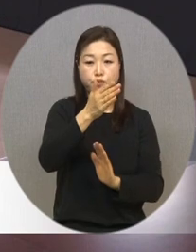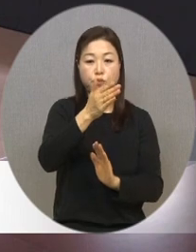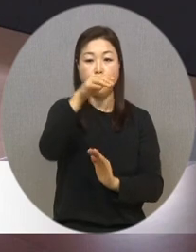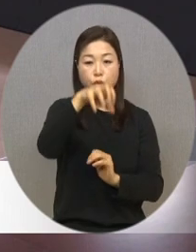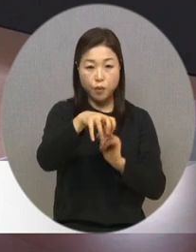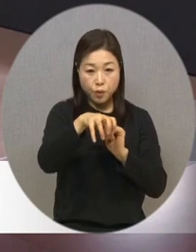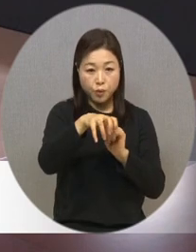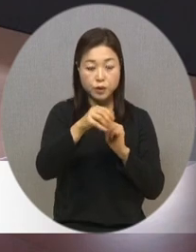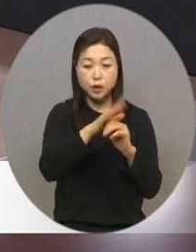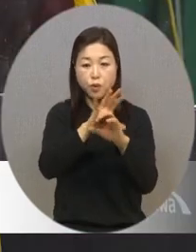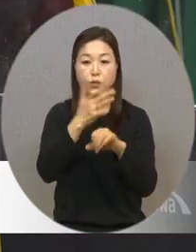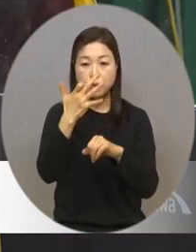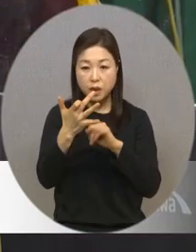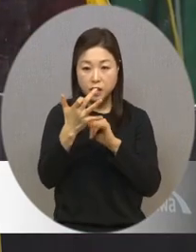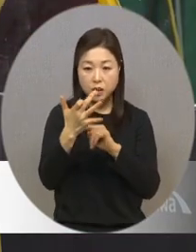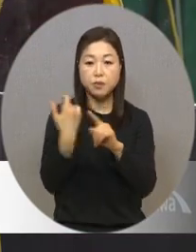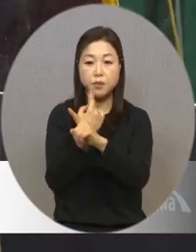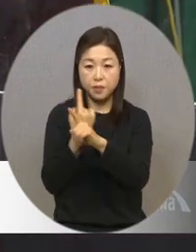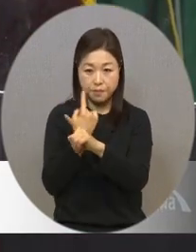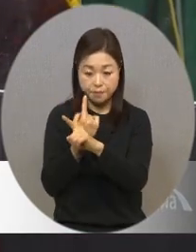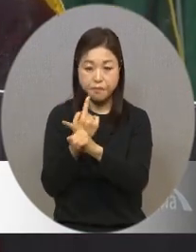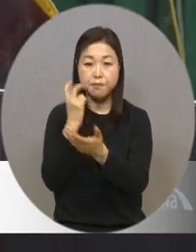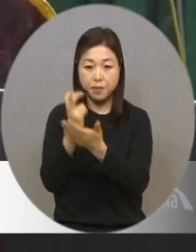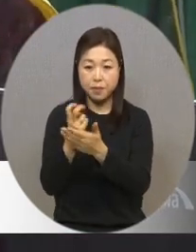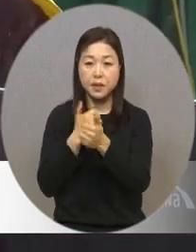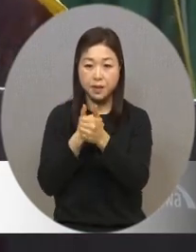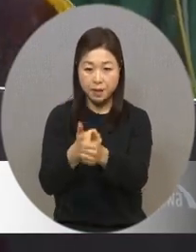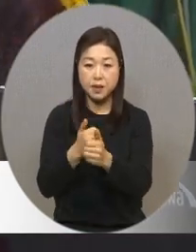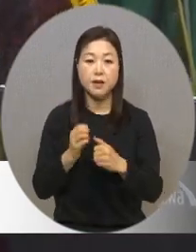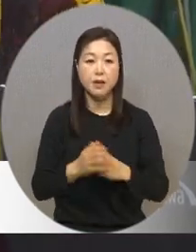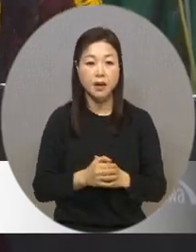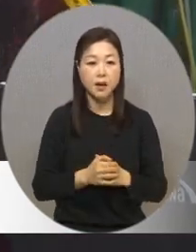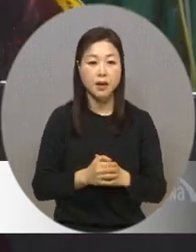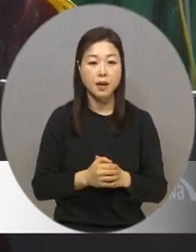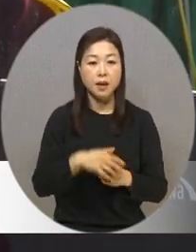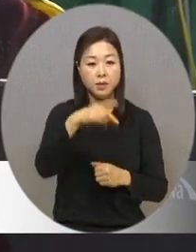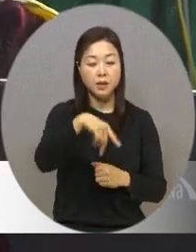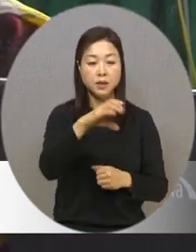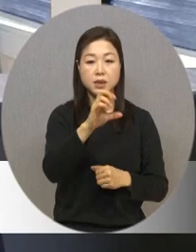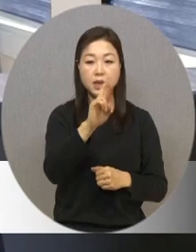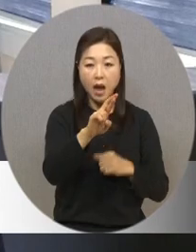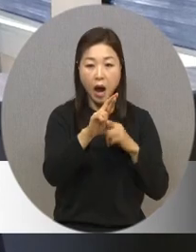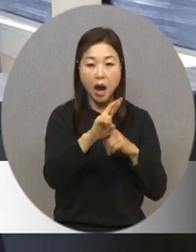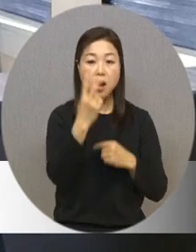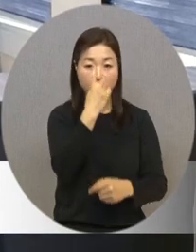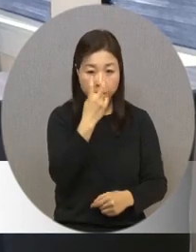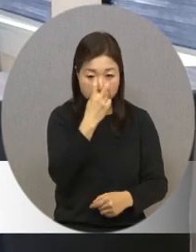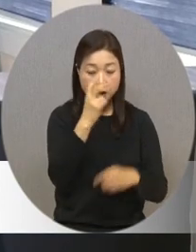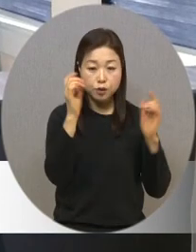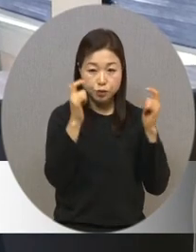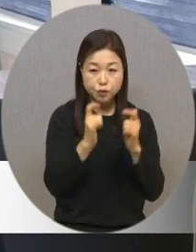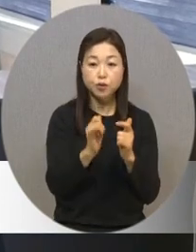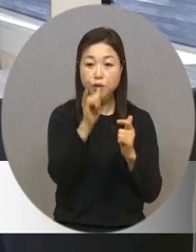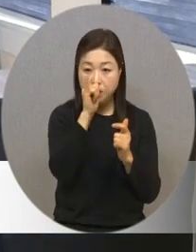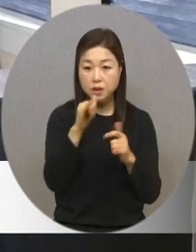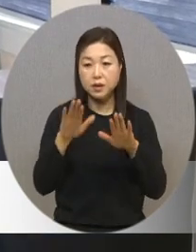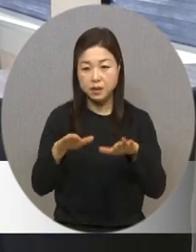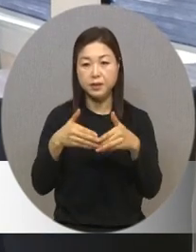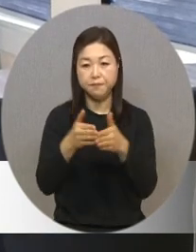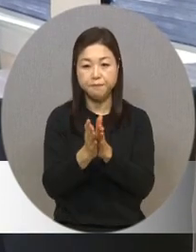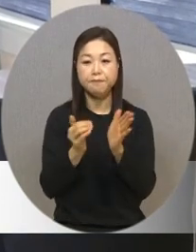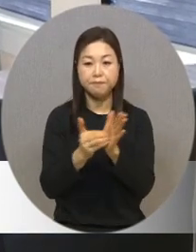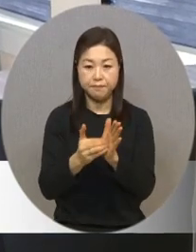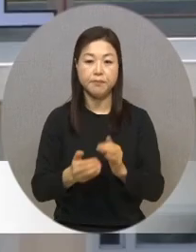개편안에 따른 조치로 PCR 검사 감소와 보건소 기능 정상화 필요에 따라 선별진료소 운영을